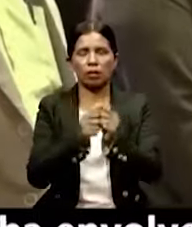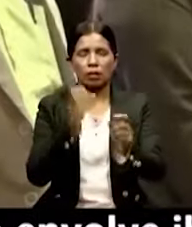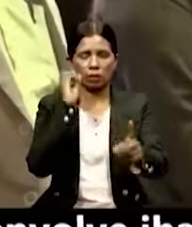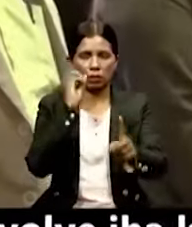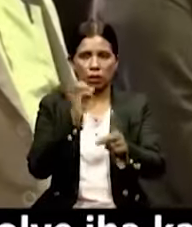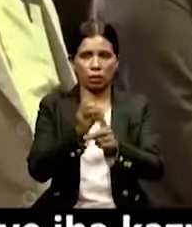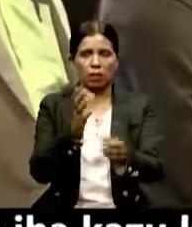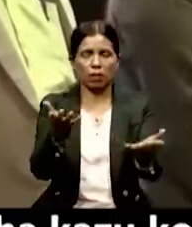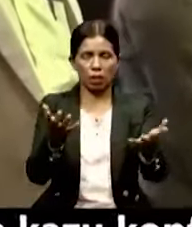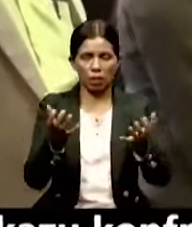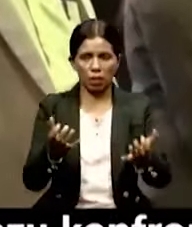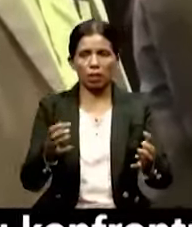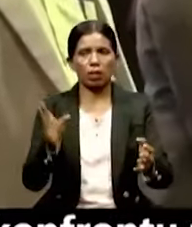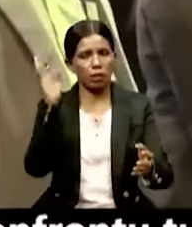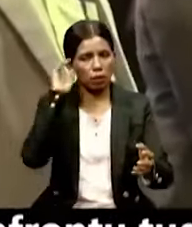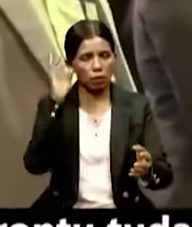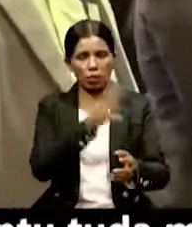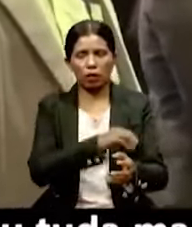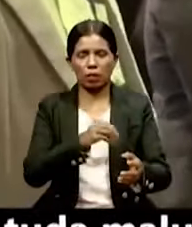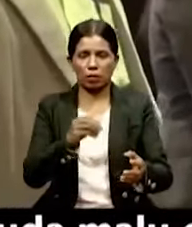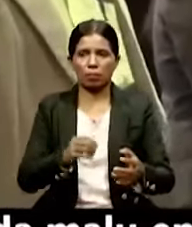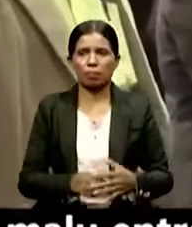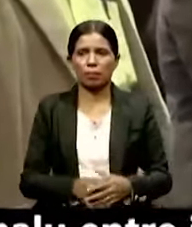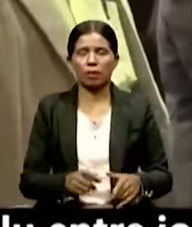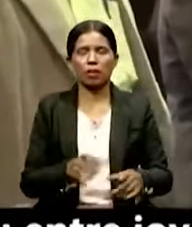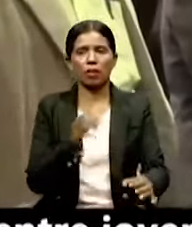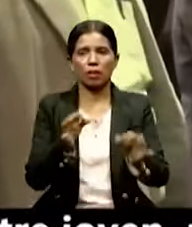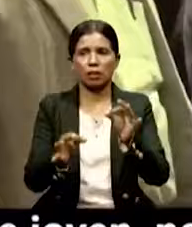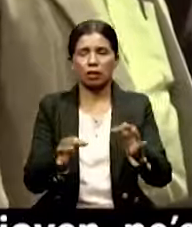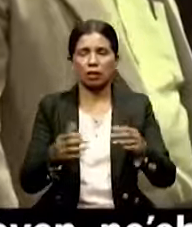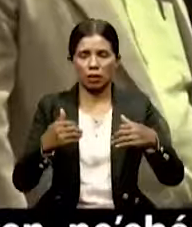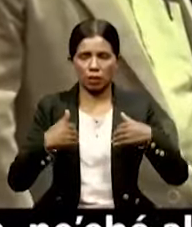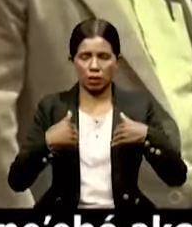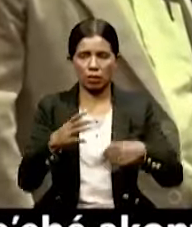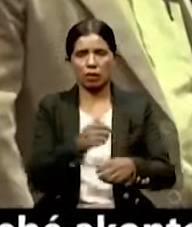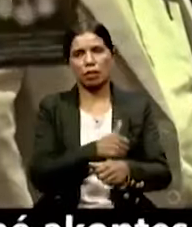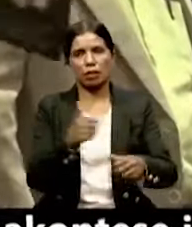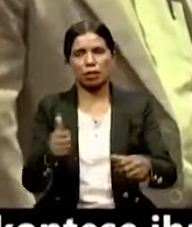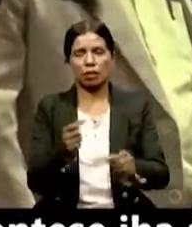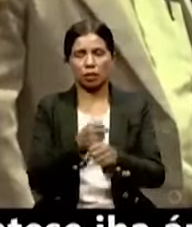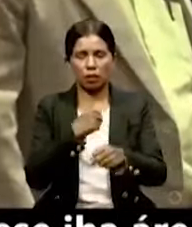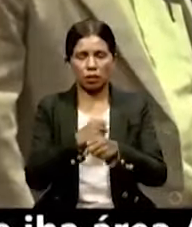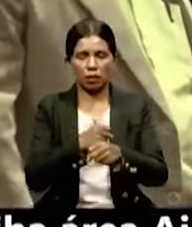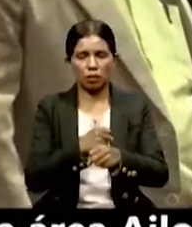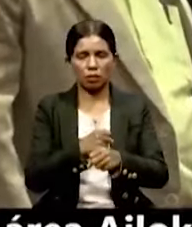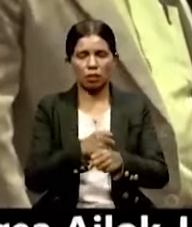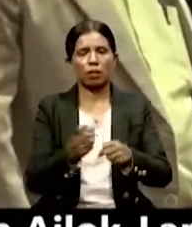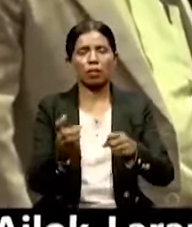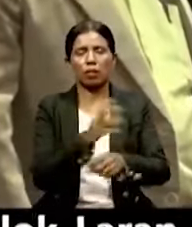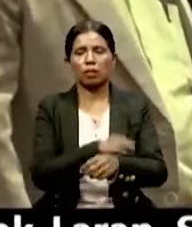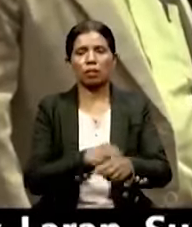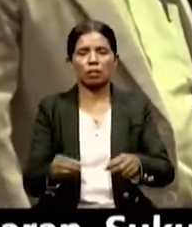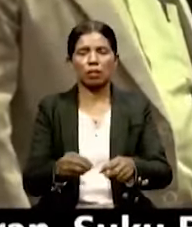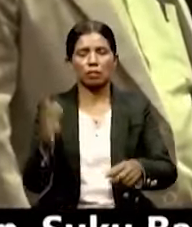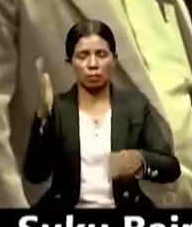akan keluar di Bolivia itu mengenai baik dengan football. Mesti ia tentu semua yang silo kode hal mahal bersatu mahal bersaya. Para